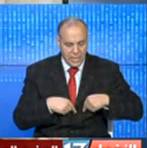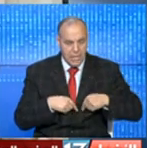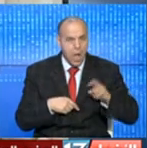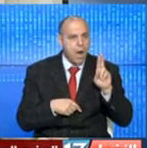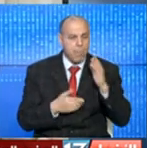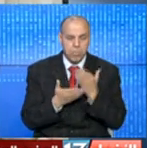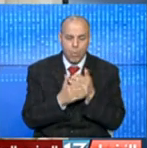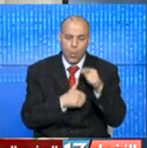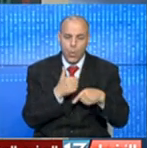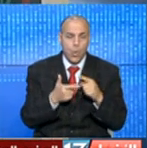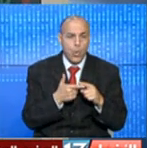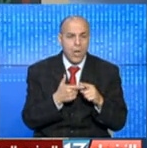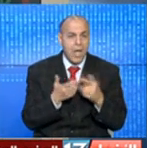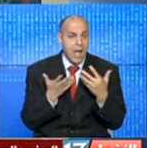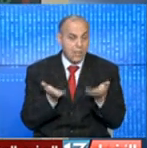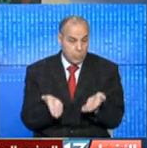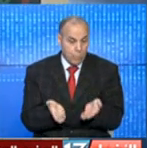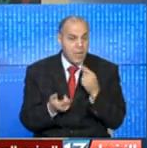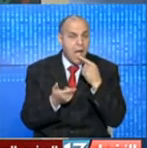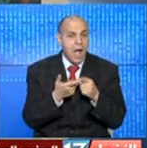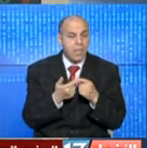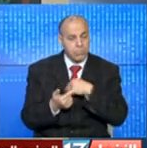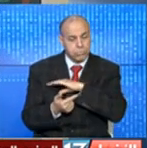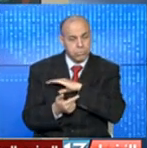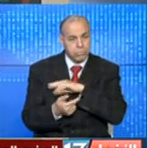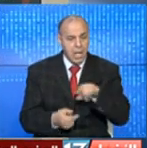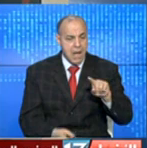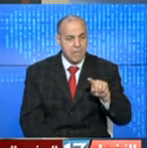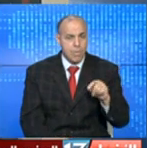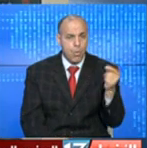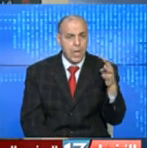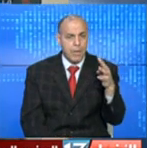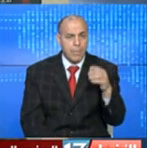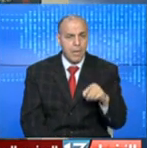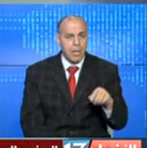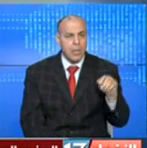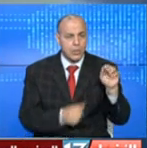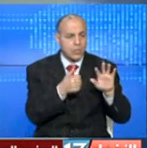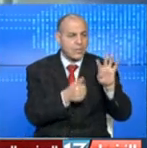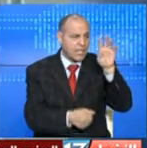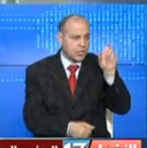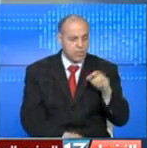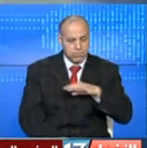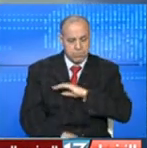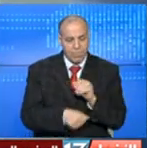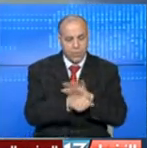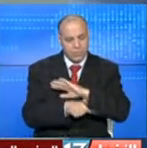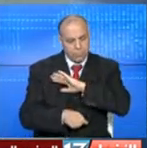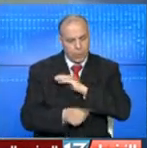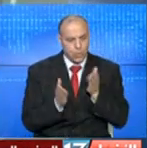تقريرها اليوميه انه يتم حاليا التكفل بالف واربع مائه واربعه وستين مصابا بفيروس كورونا